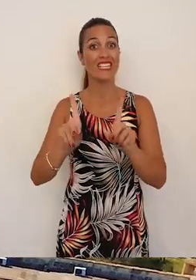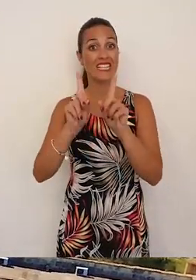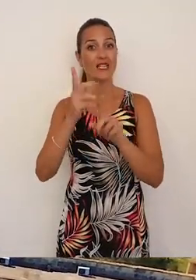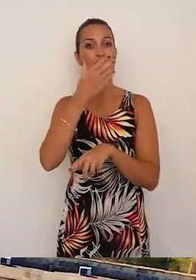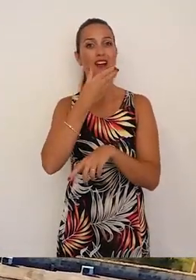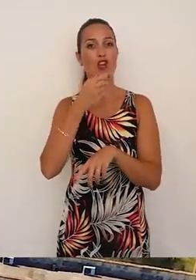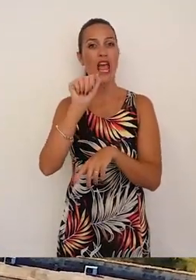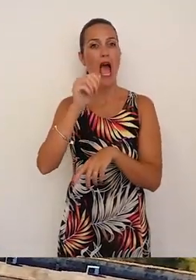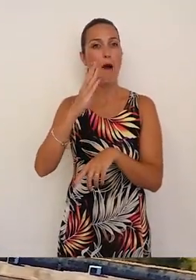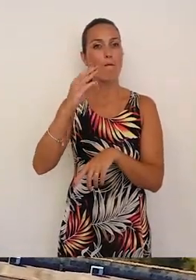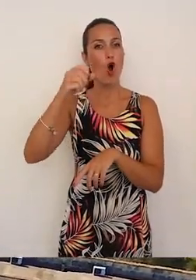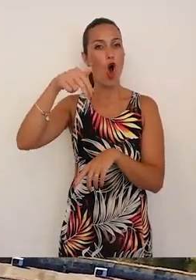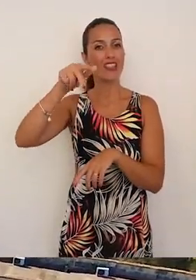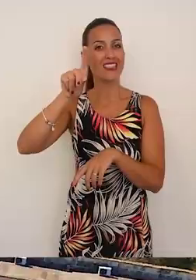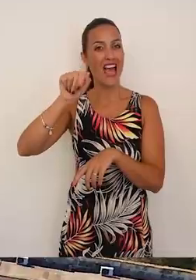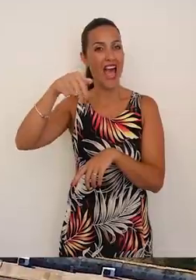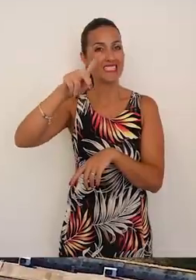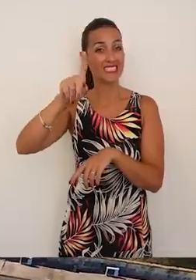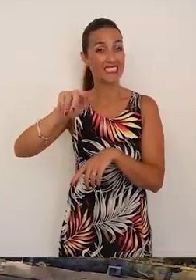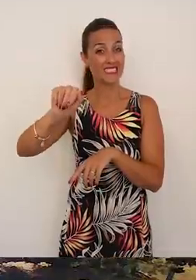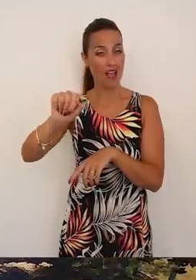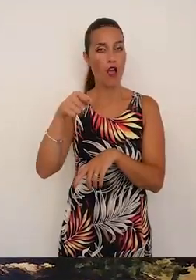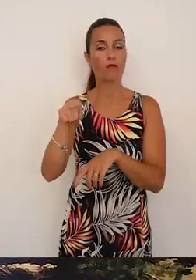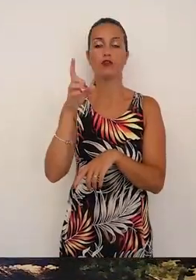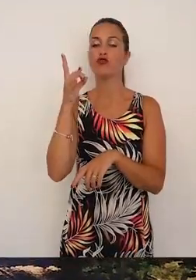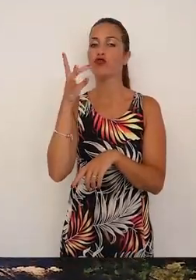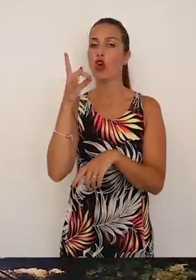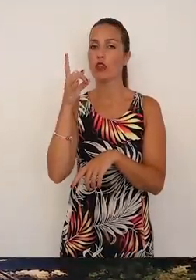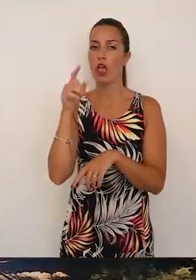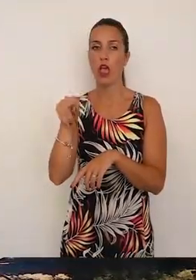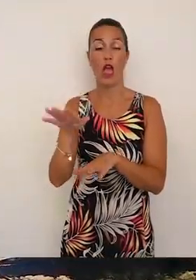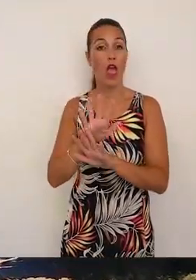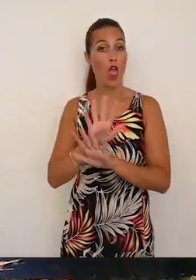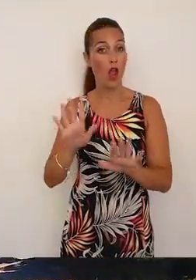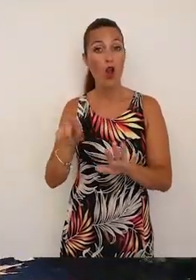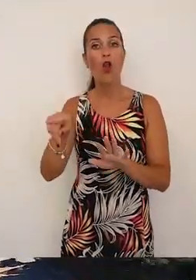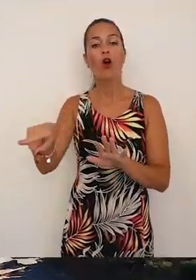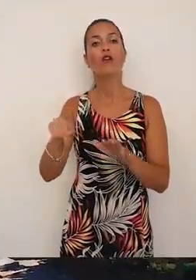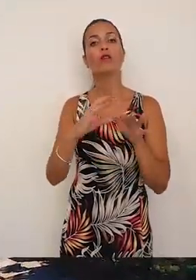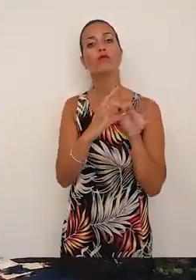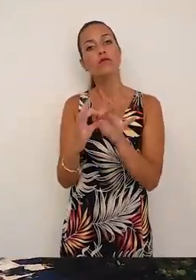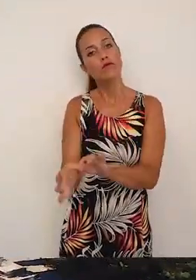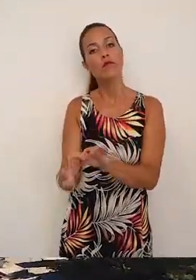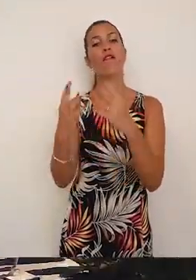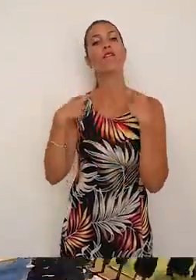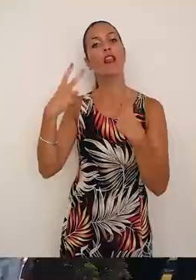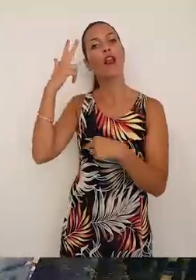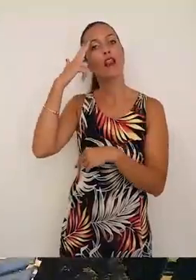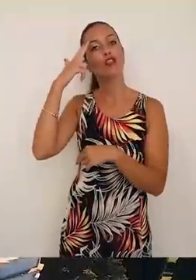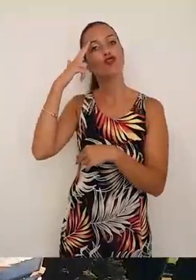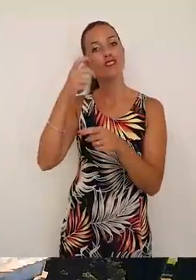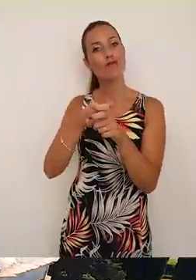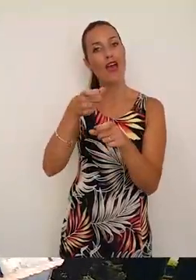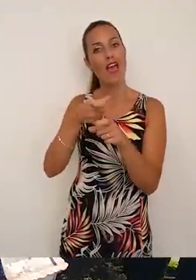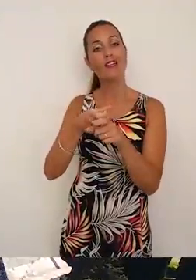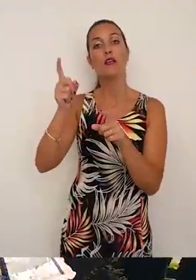Il santuario della Madonna dell'Abbondanza è un altro gioiello architettonico della comunità di Curzi, legato alla vita religiosa del paese e